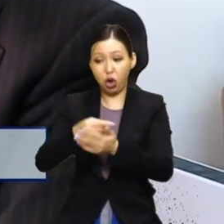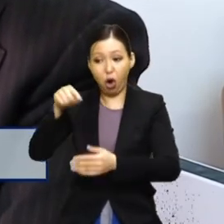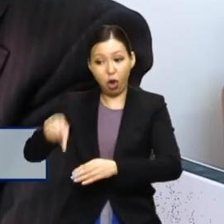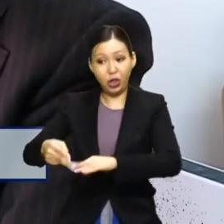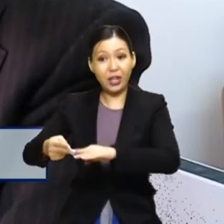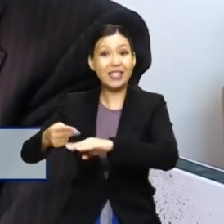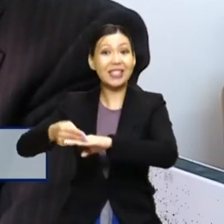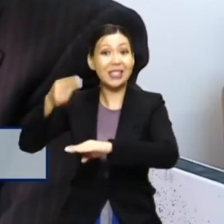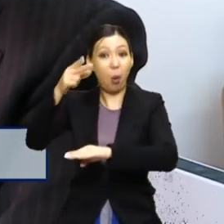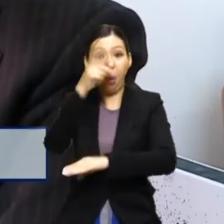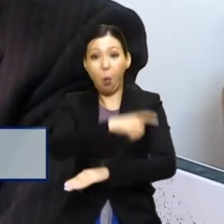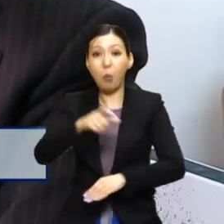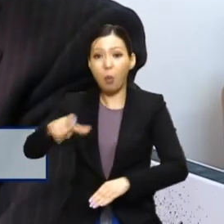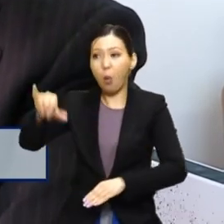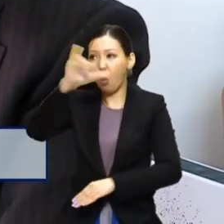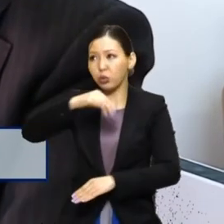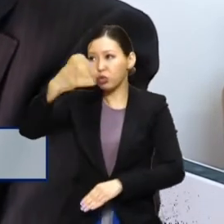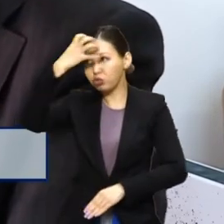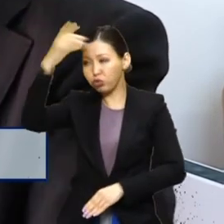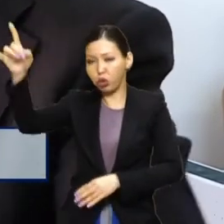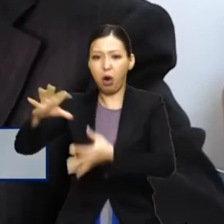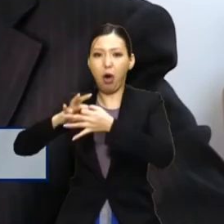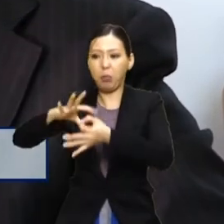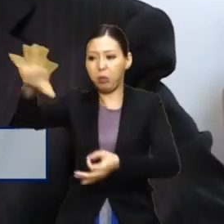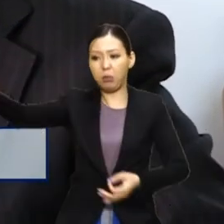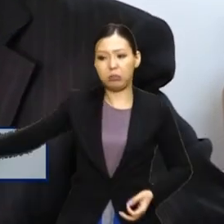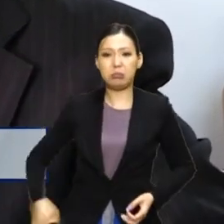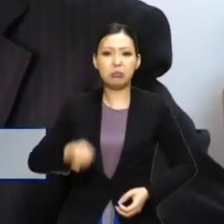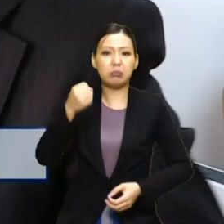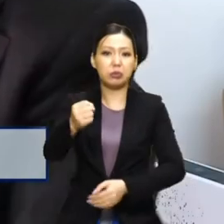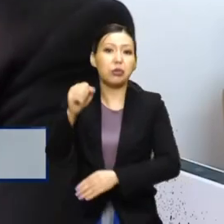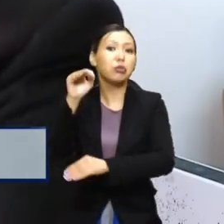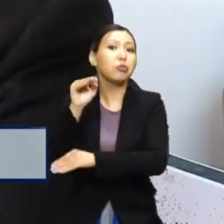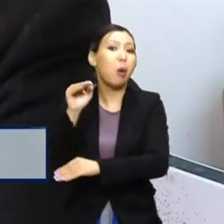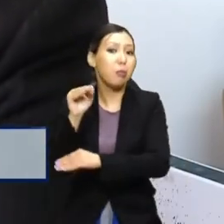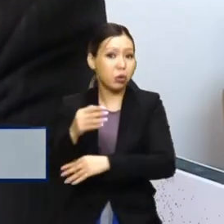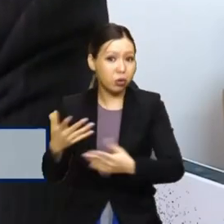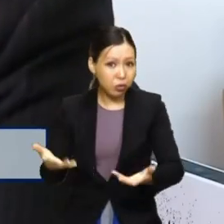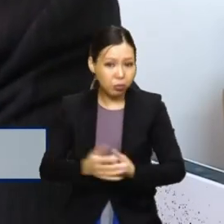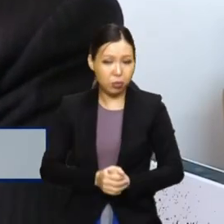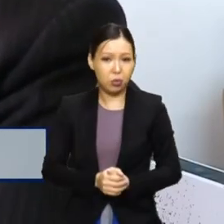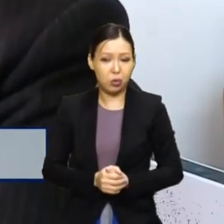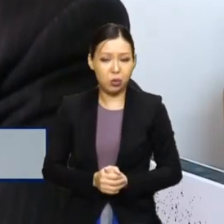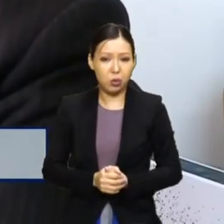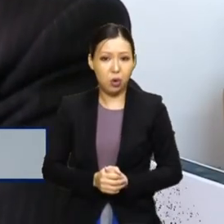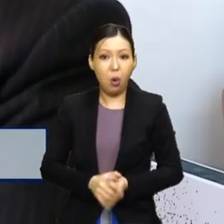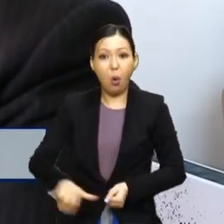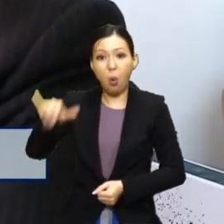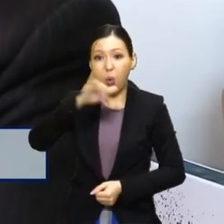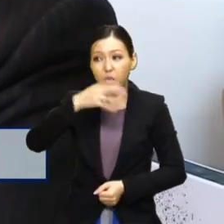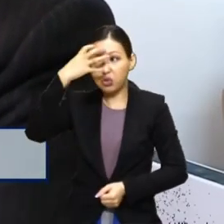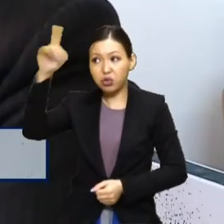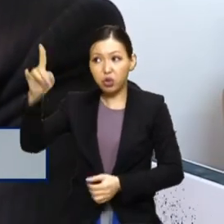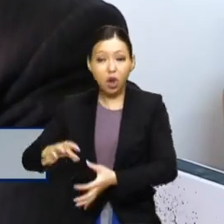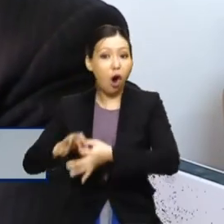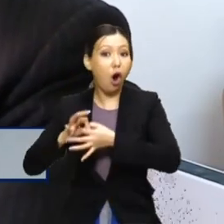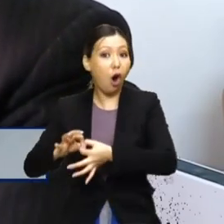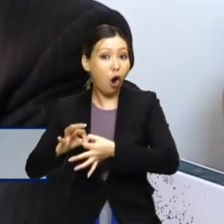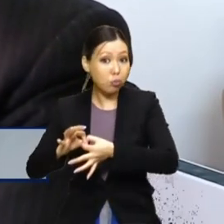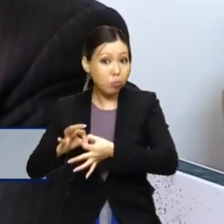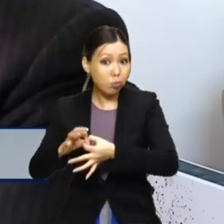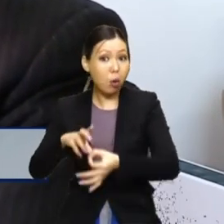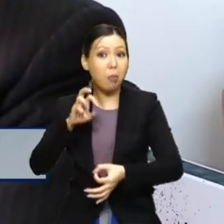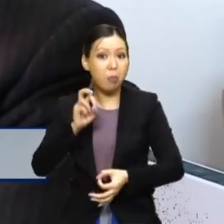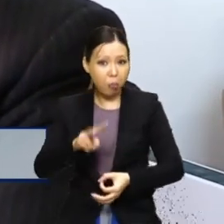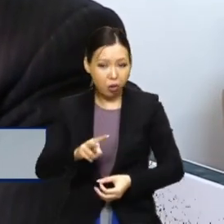захирлууд нь улс төрөө хамааралтай томилогддог. За дээрэс нь одоо тэр улс төрийн хамааралтай учраас тодорхой